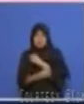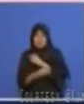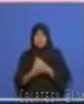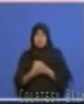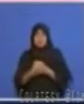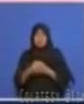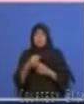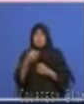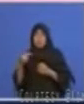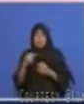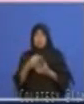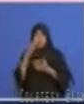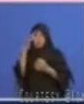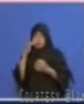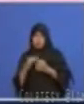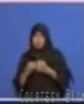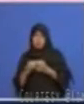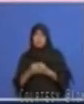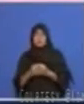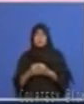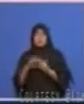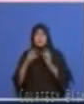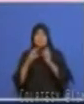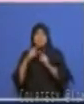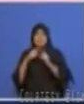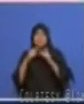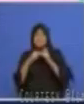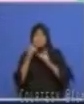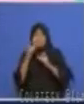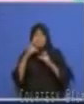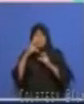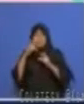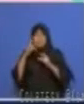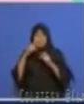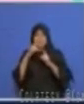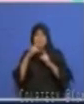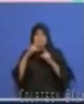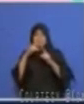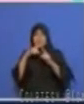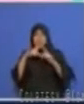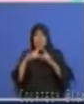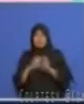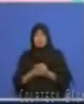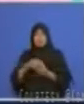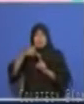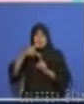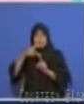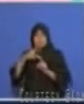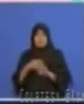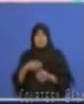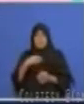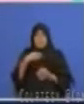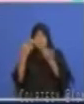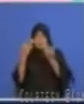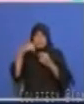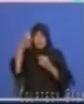jumlah banyak manusia maka akan terciptalah generasio yang sangat kecil di sulawes selatan ini Insyaallah kalau kami diberikan kesempatan dengan